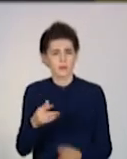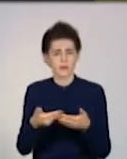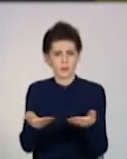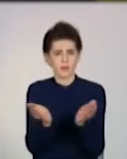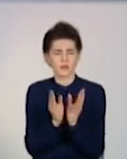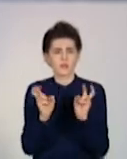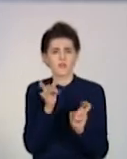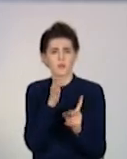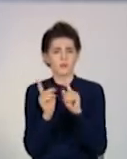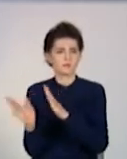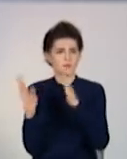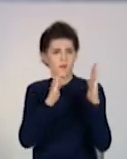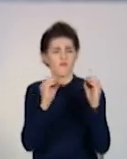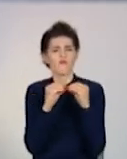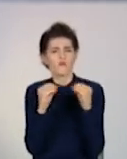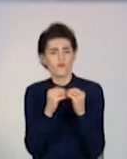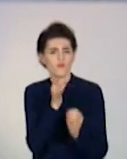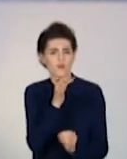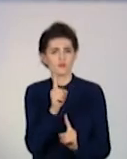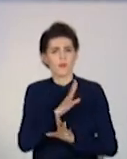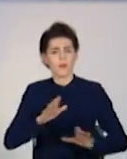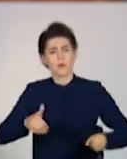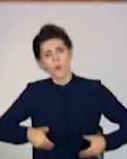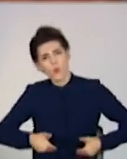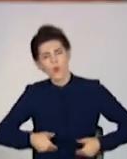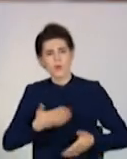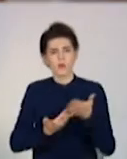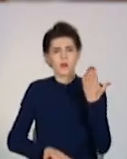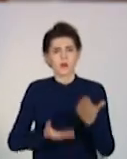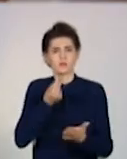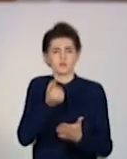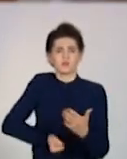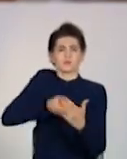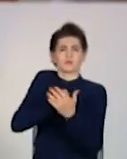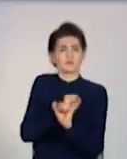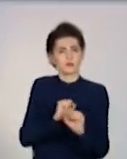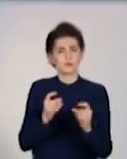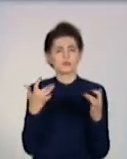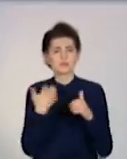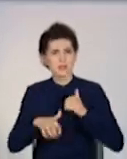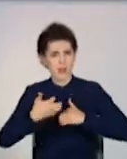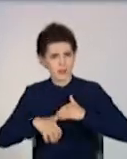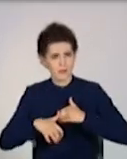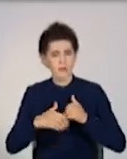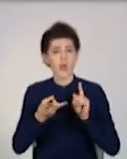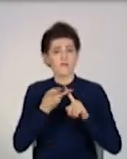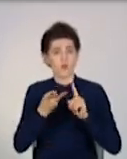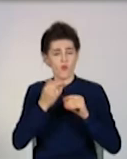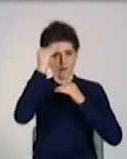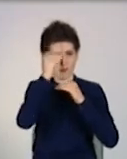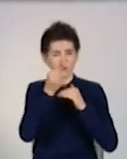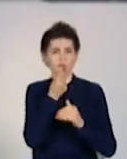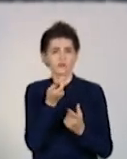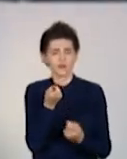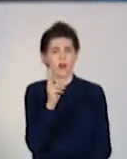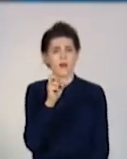одні ті ж часи. З тим, щоб чоловік не голодав і не переїдав. І то, і друге, ви знаєте, плохо. Во второй половині дня вже має бути менш калорійна їда. Та лікарі